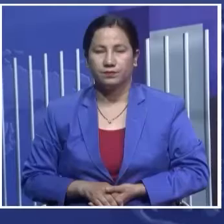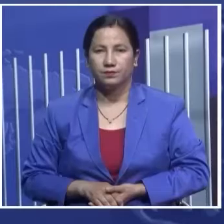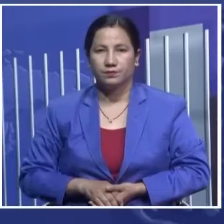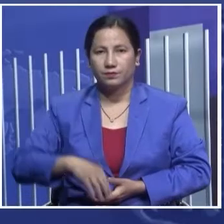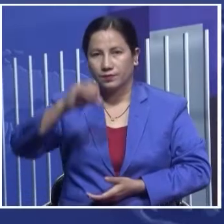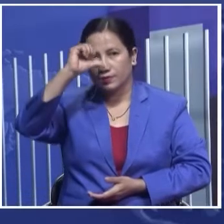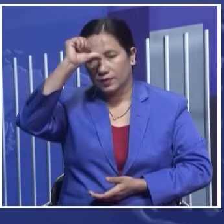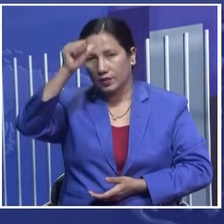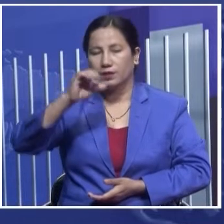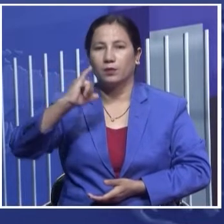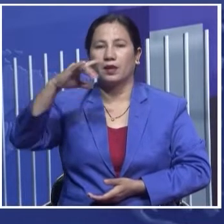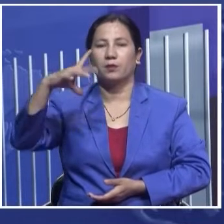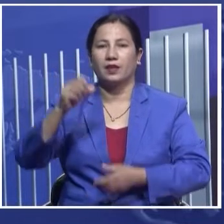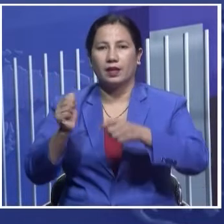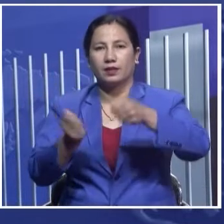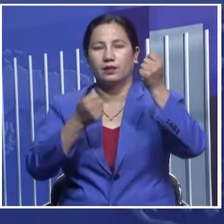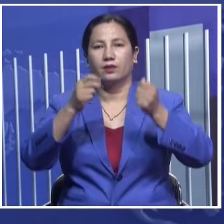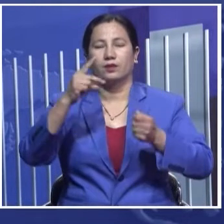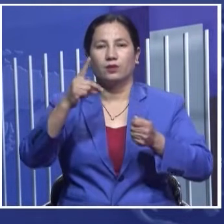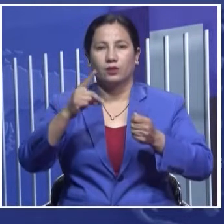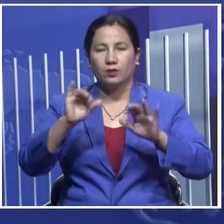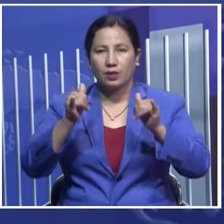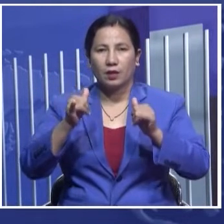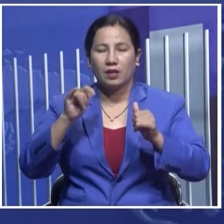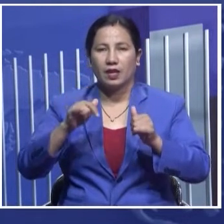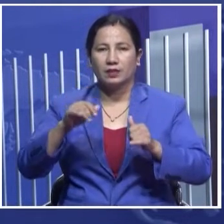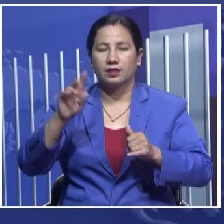इन्डियन प्रिमियर लिग आइपिएल क्रिकेटको दोस्रो क्वालिफायरमा आज